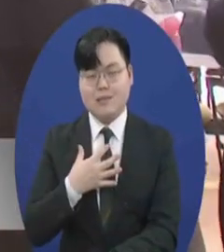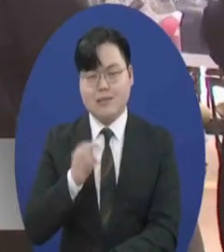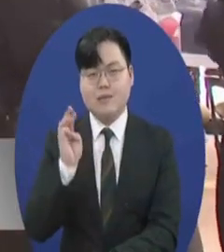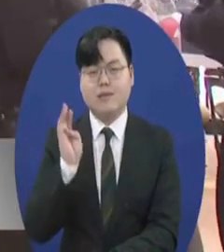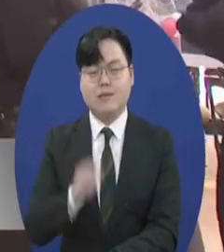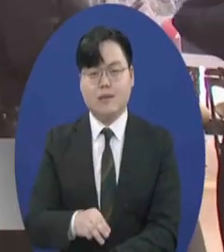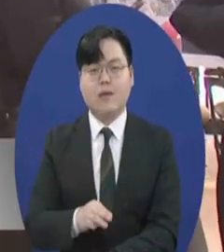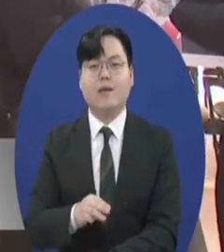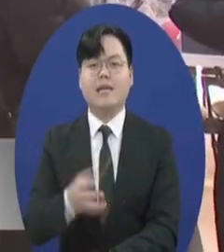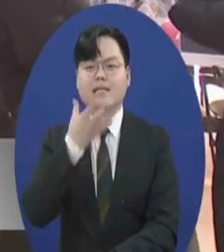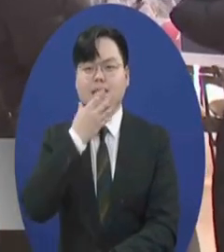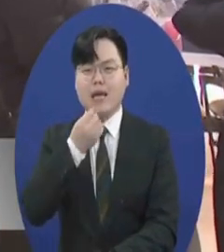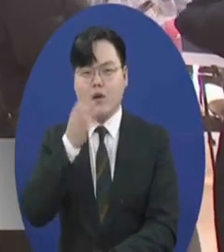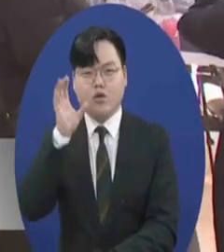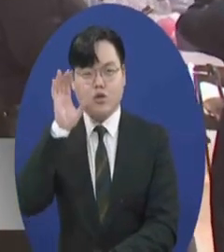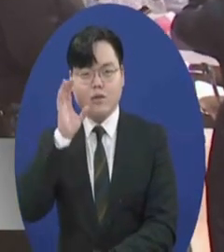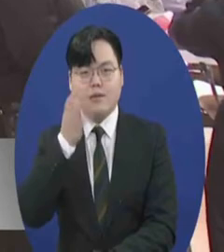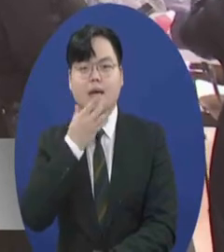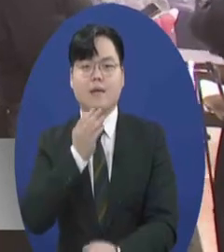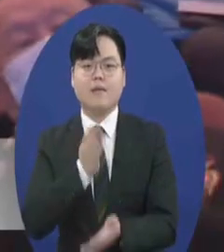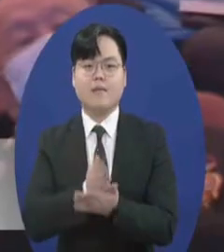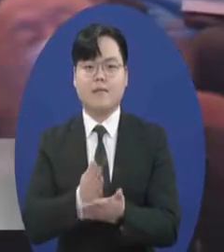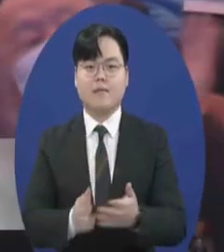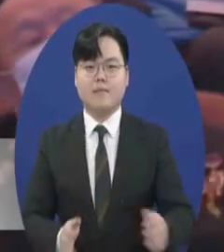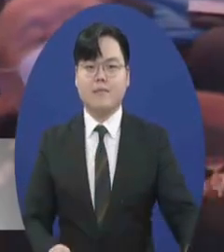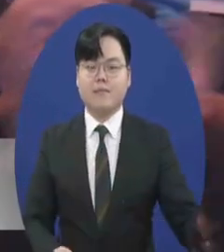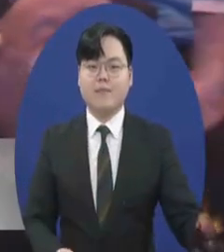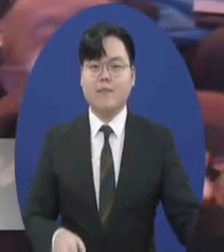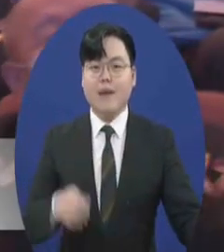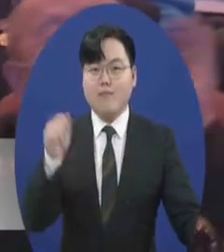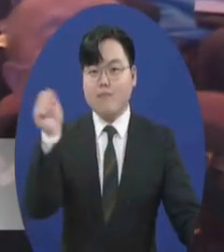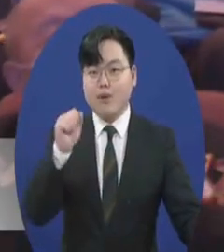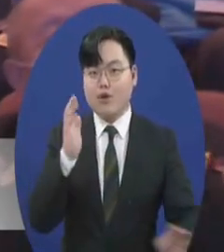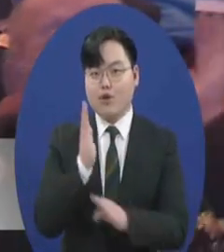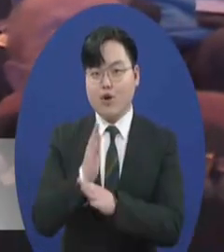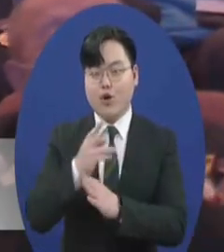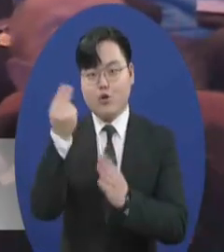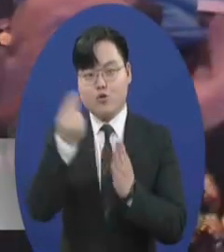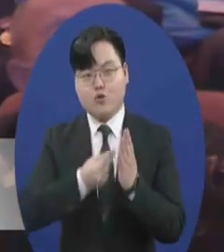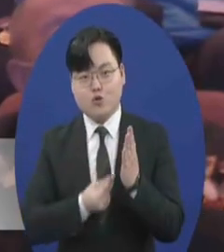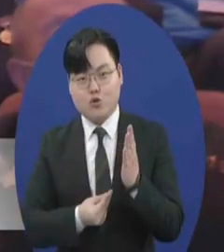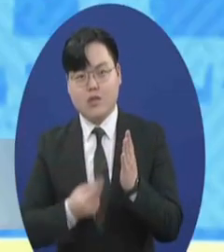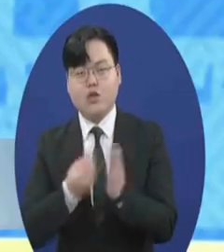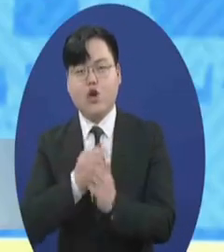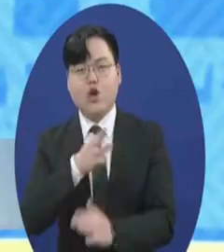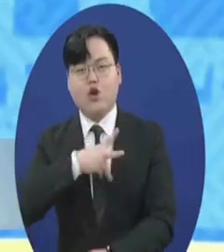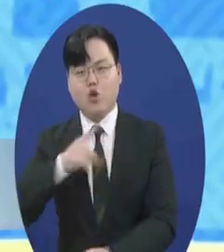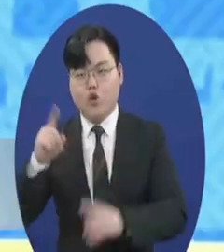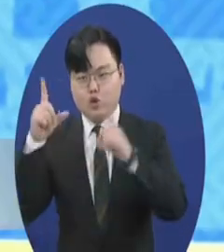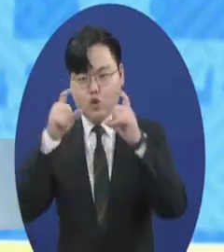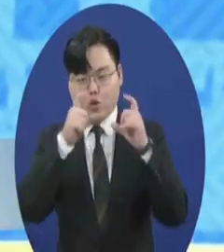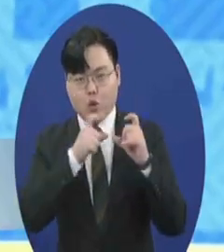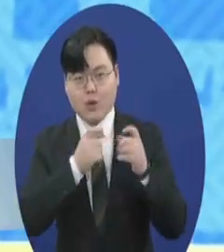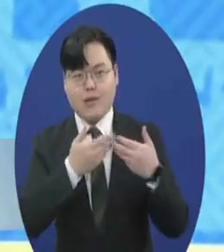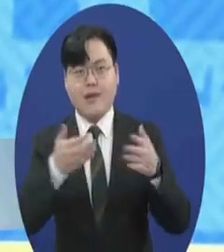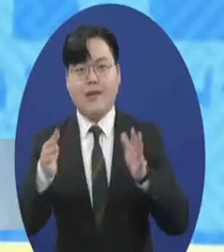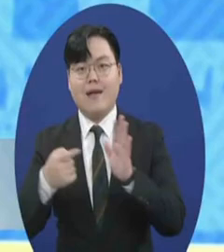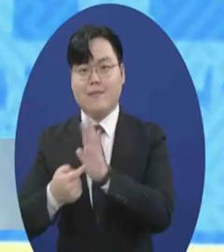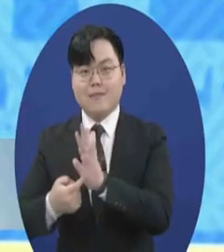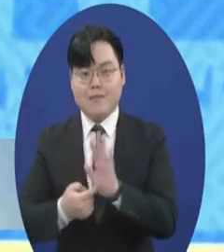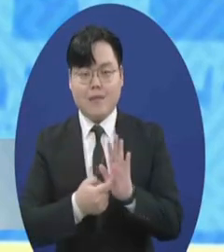Одоо энэ үуч сайхан гэж юу яах вэ? Аян баярын энэ өдөр уран зургийн болон түүхийн гэрэл зургийн үзэгсэн нээлтээ